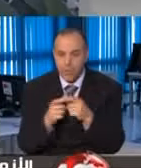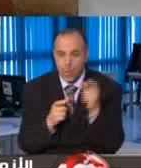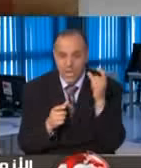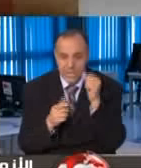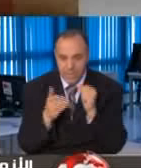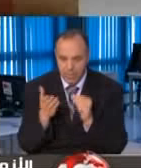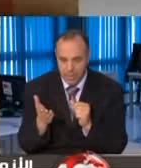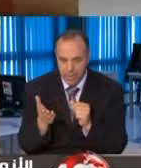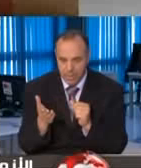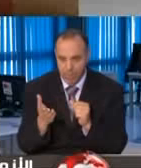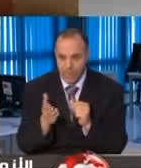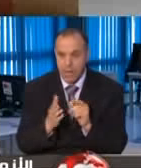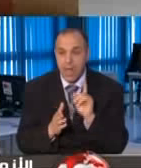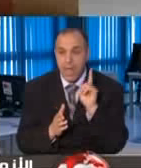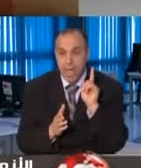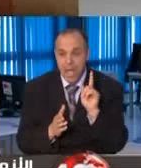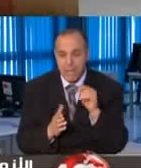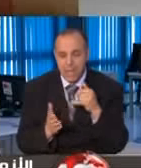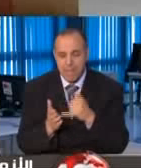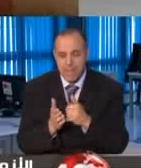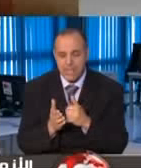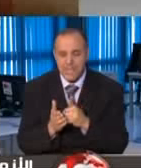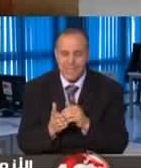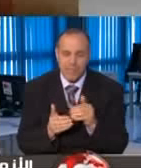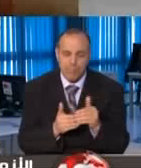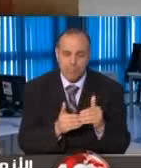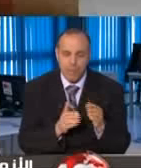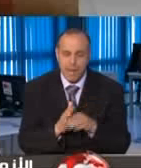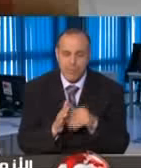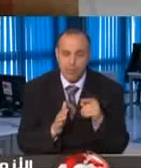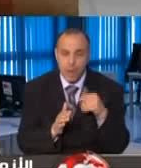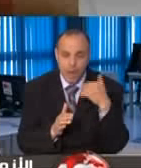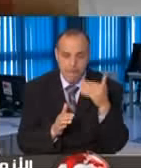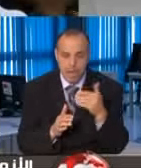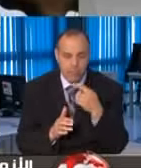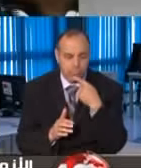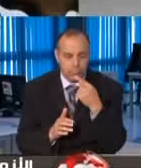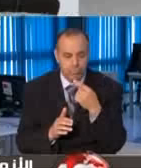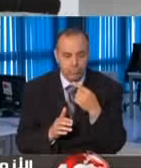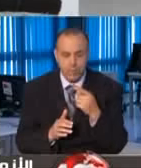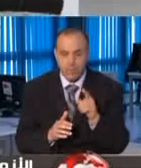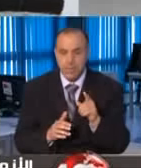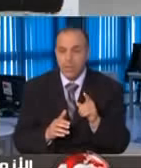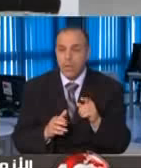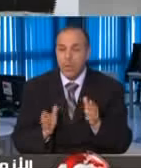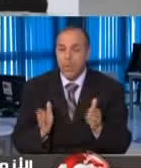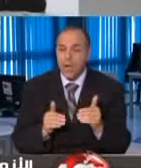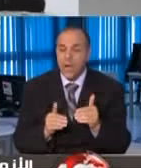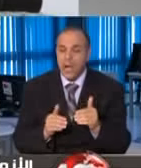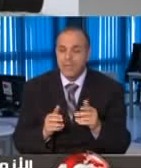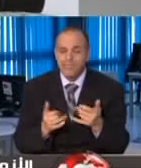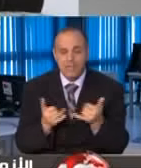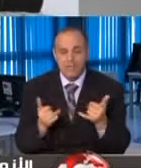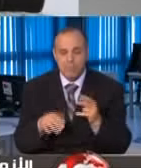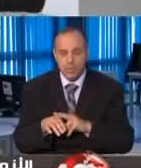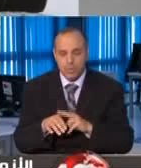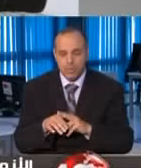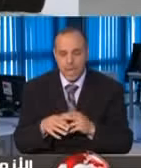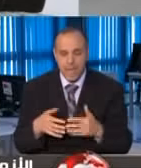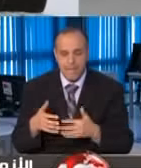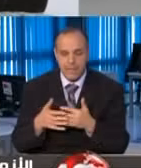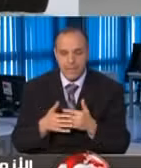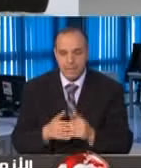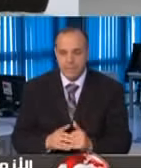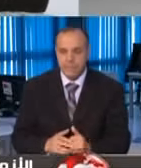بتنظيم الدولة الإسلامية في مدينة الشداد الاستراتيجية، حسب ما نقلته وكالة رويترز عن مسؤولين